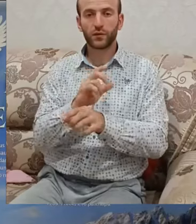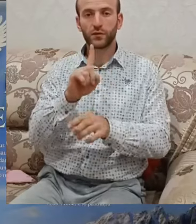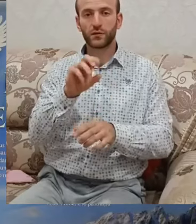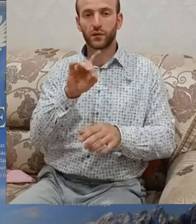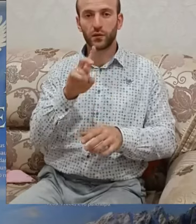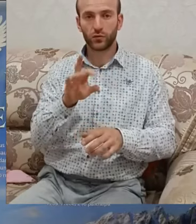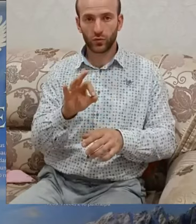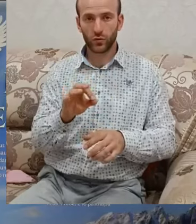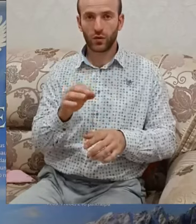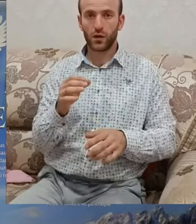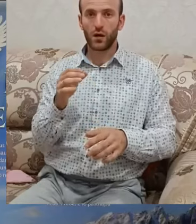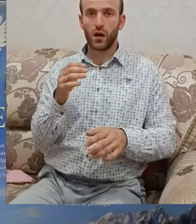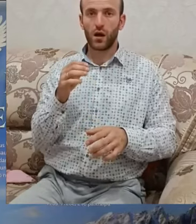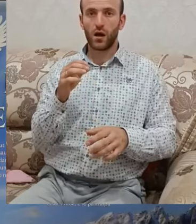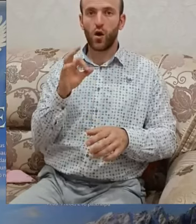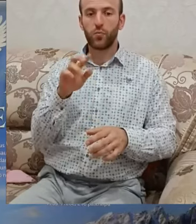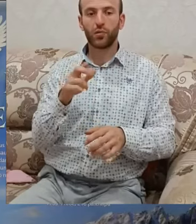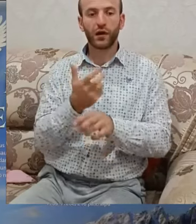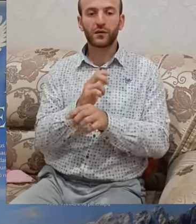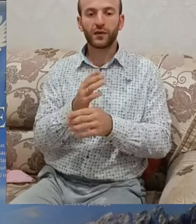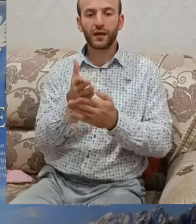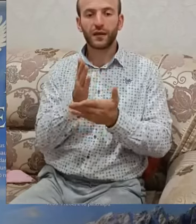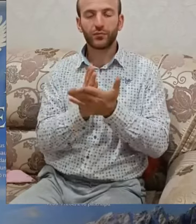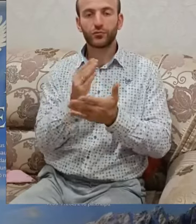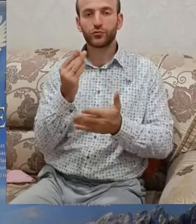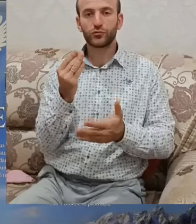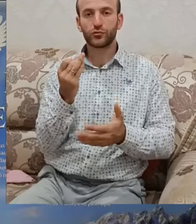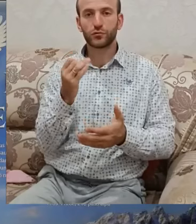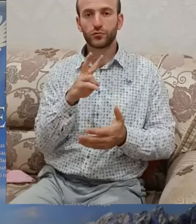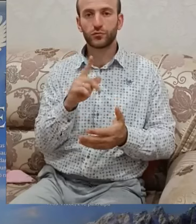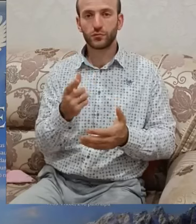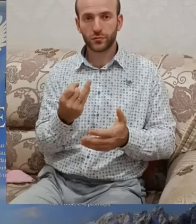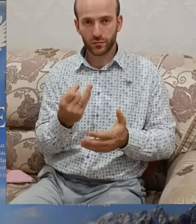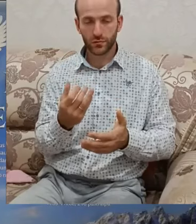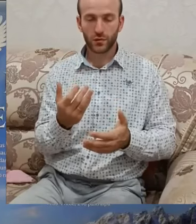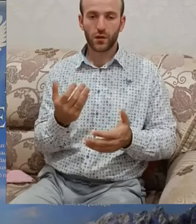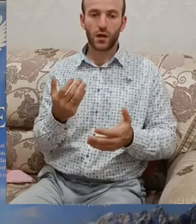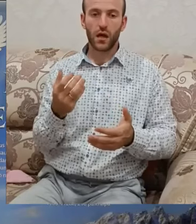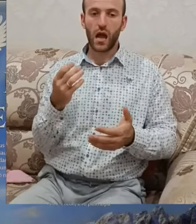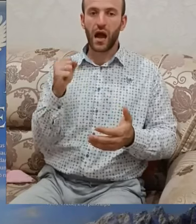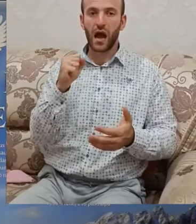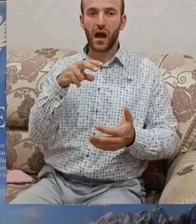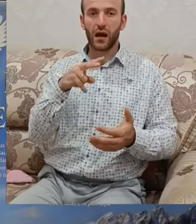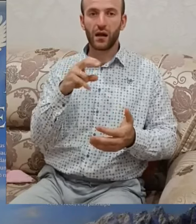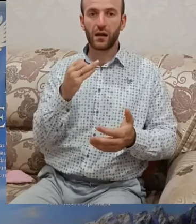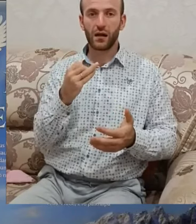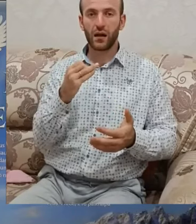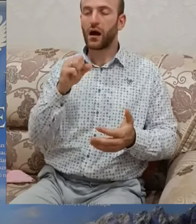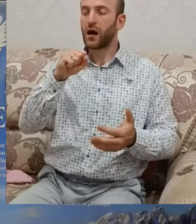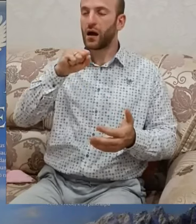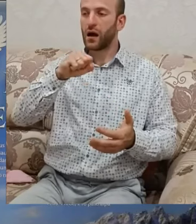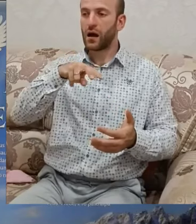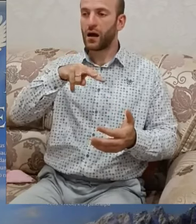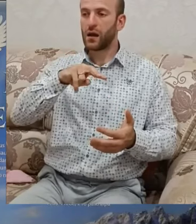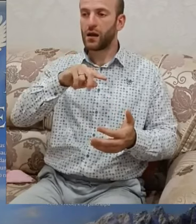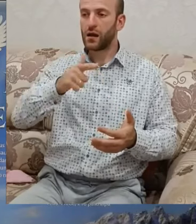ir омега. Альфа и омега. Та пача вакар, šiandien ir per amžius. Который тот же самый вчера, сегодня и вовеки.